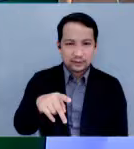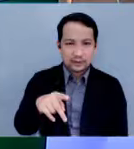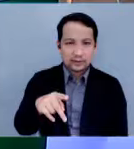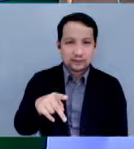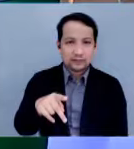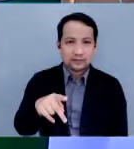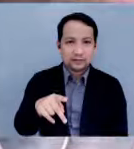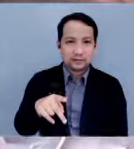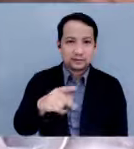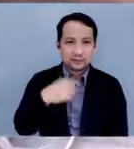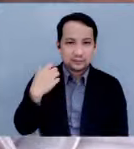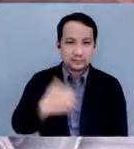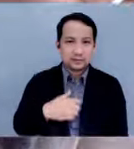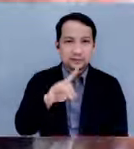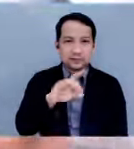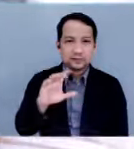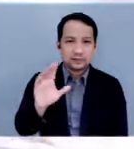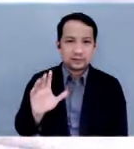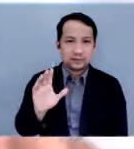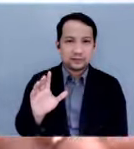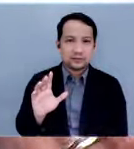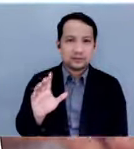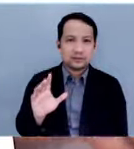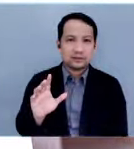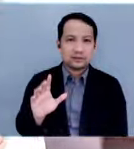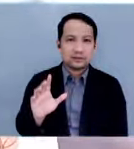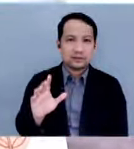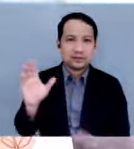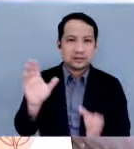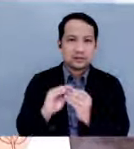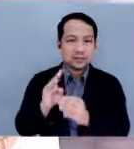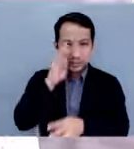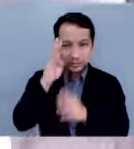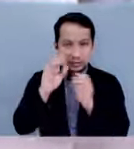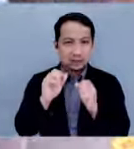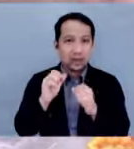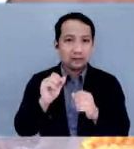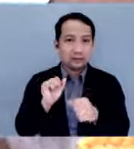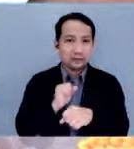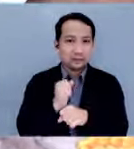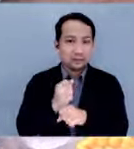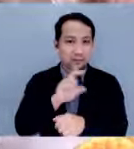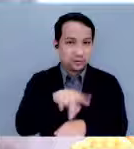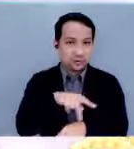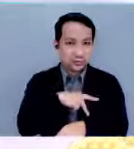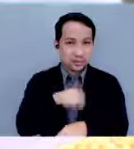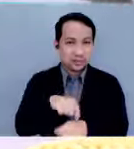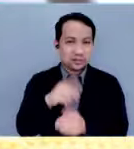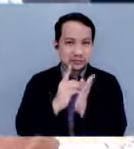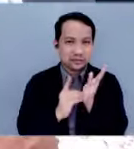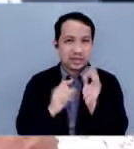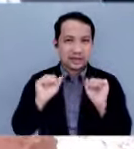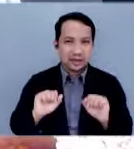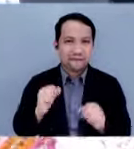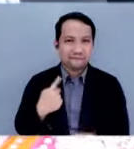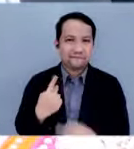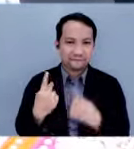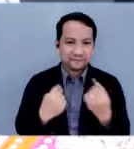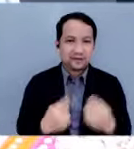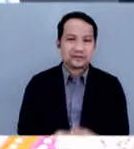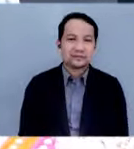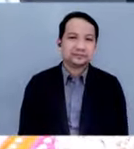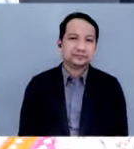is 150. Pero pwede naman po, nag-customize naman po kami ng design. Mm-hmm. Mm-hmm. Pero syempre, Mami